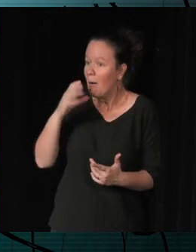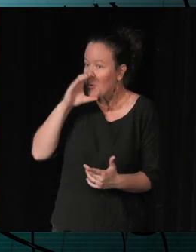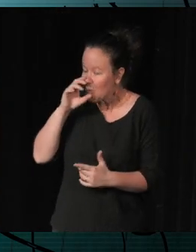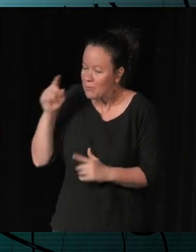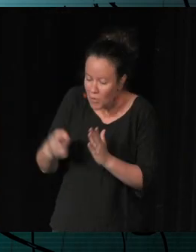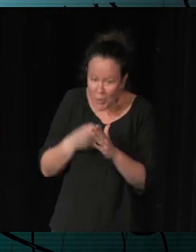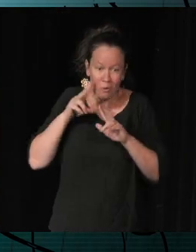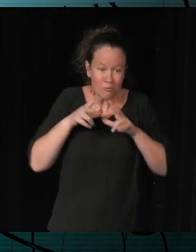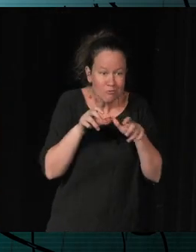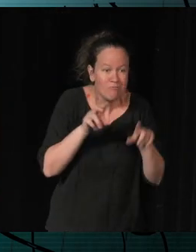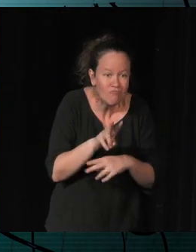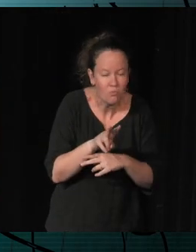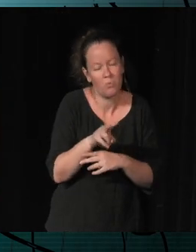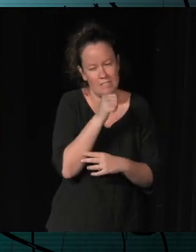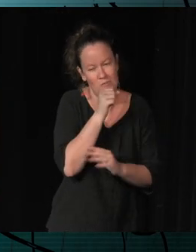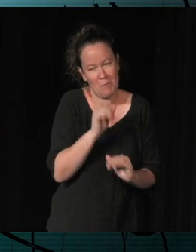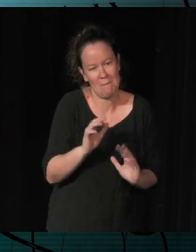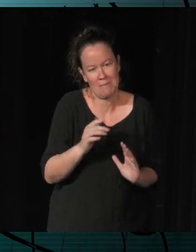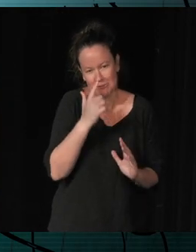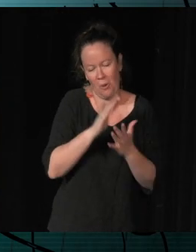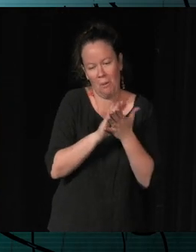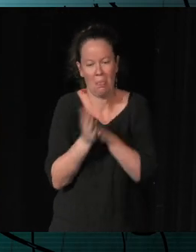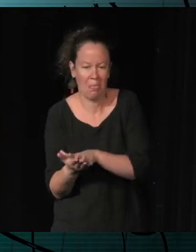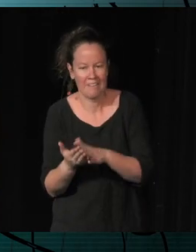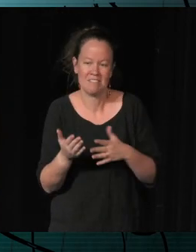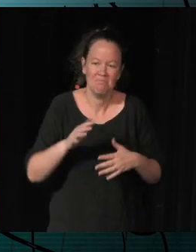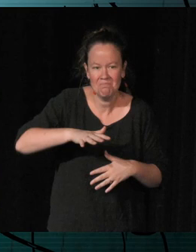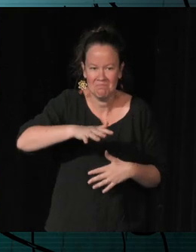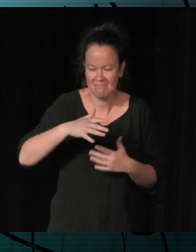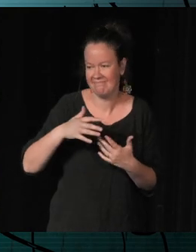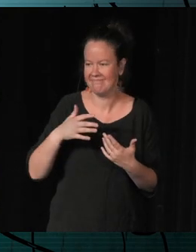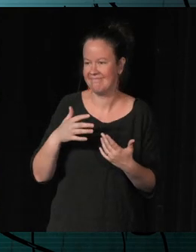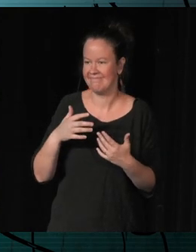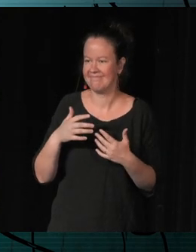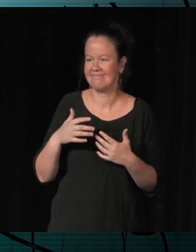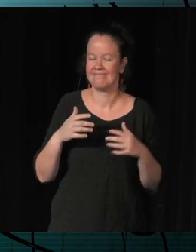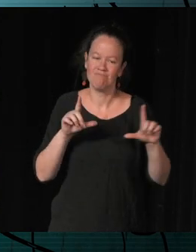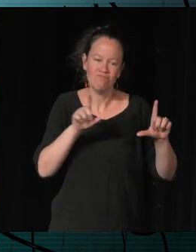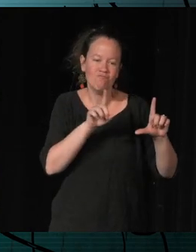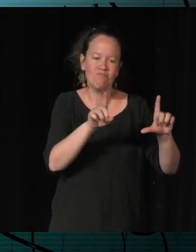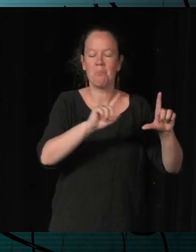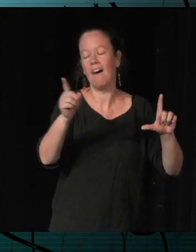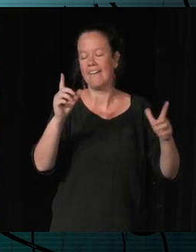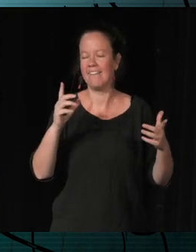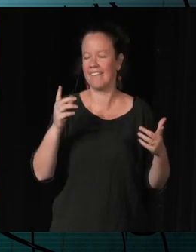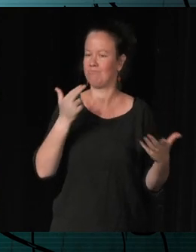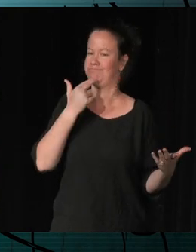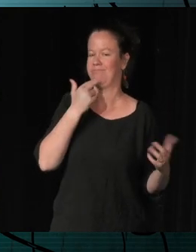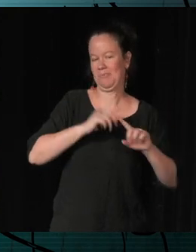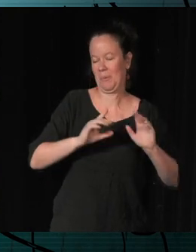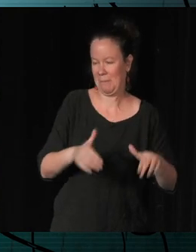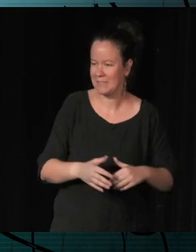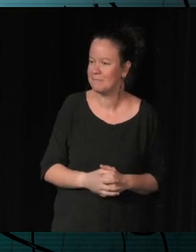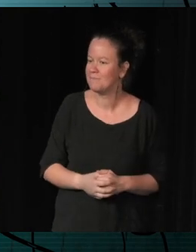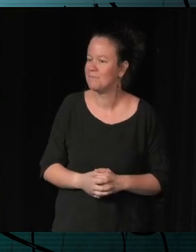petit plus joli maintenant euh enfin joli ou horrible enfin dans le sens où on veut mais enfin bon il y a plus de possibilités mais donc voilà effectivement